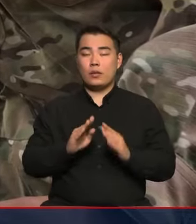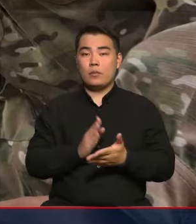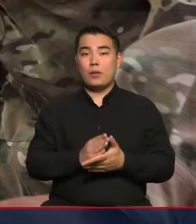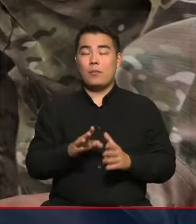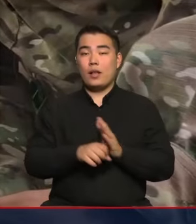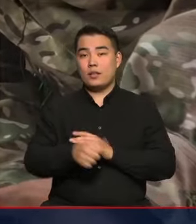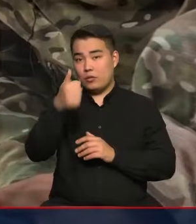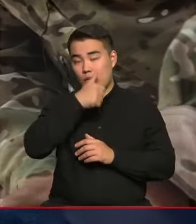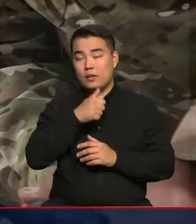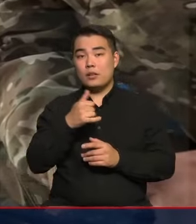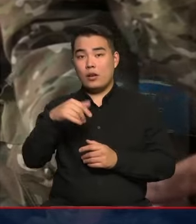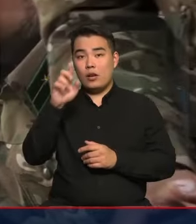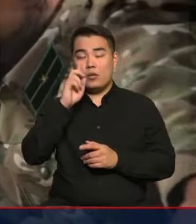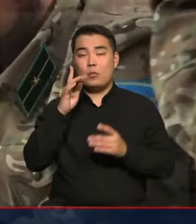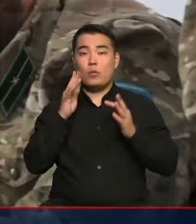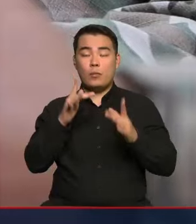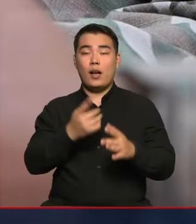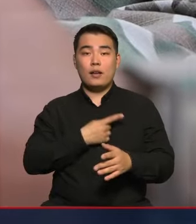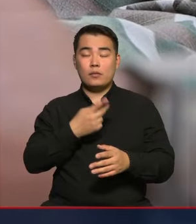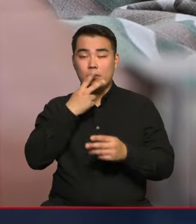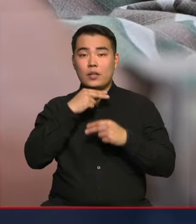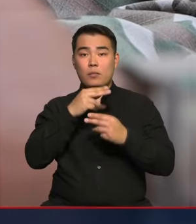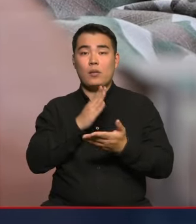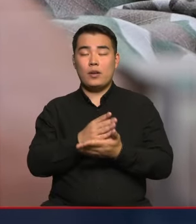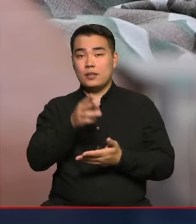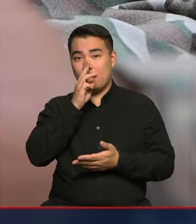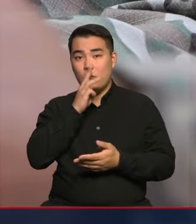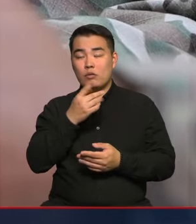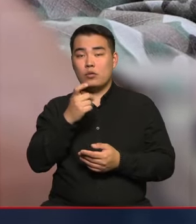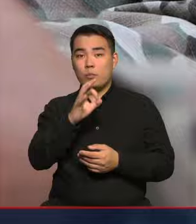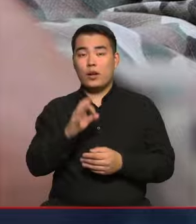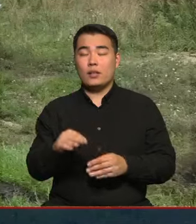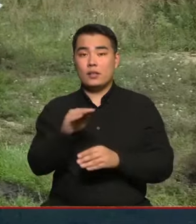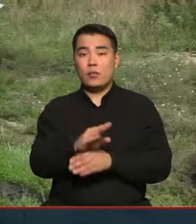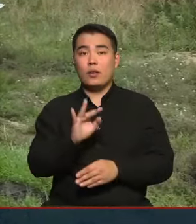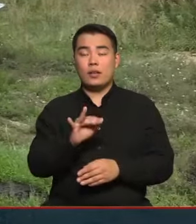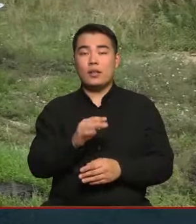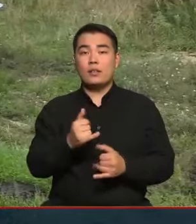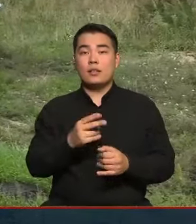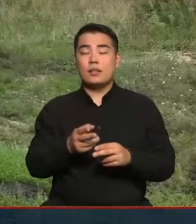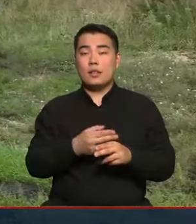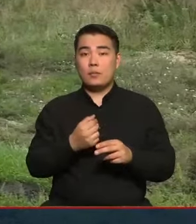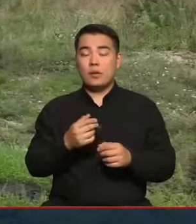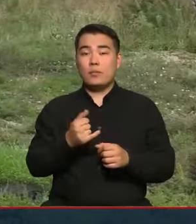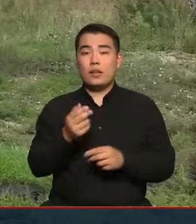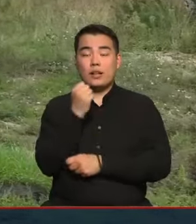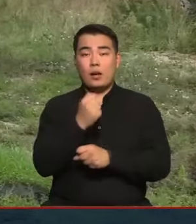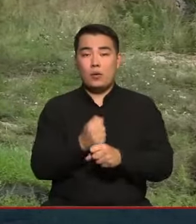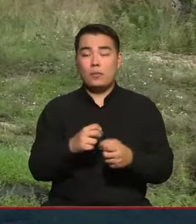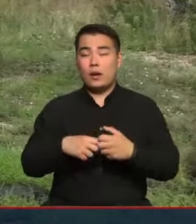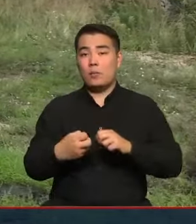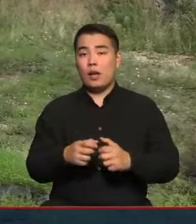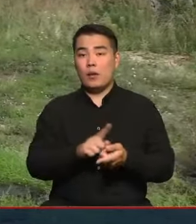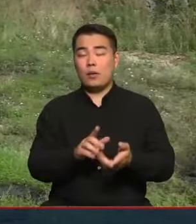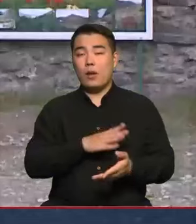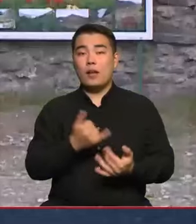Соңғы жылдары мемлекет орман сақшыларына көңіл бөле бастады. Әуелі жалақылары 100% өсіп, кадрлық мәселе шешілді. Енді техникалық база